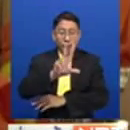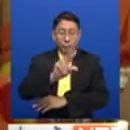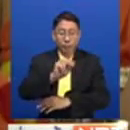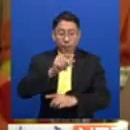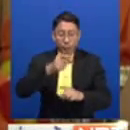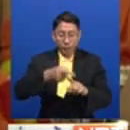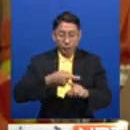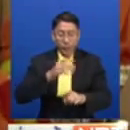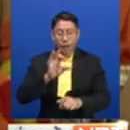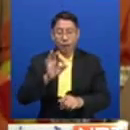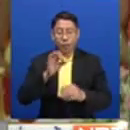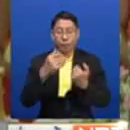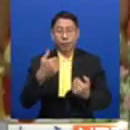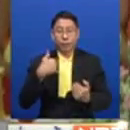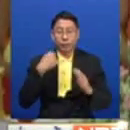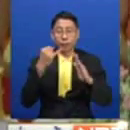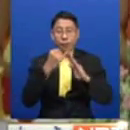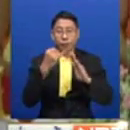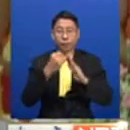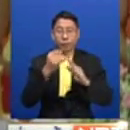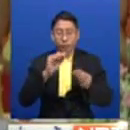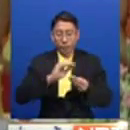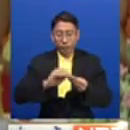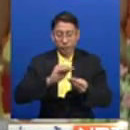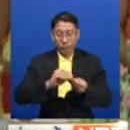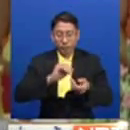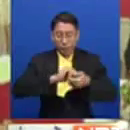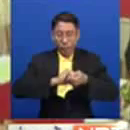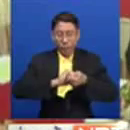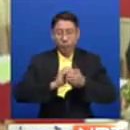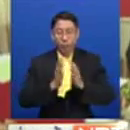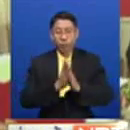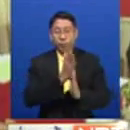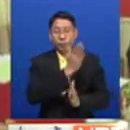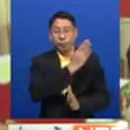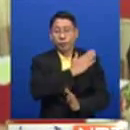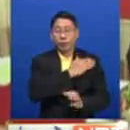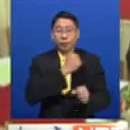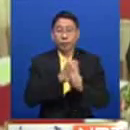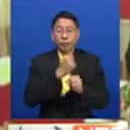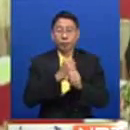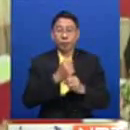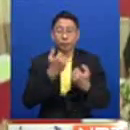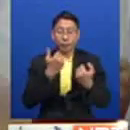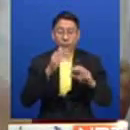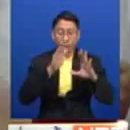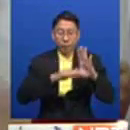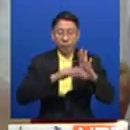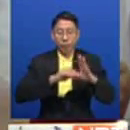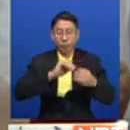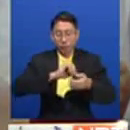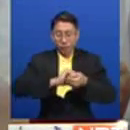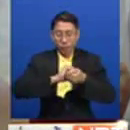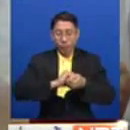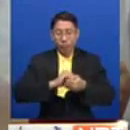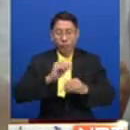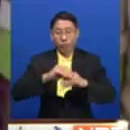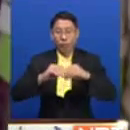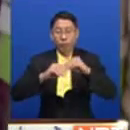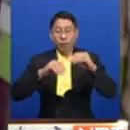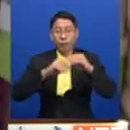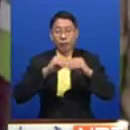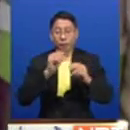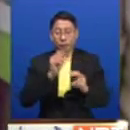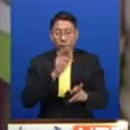กันยายนนี้จังหวัดจะร่วมกับคณะสงฆ์เร่งดำเนินการให้มีผู้สมัครร่วมกับโครงการหมู่บ้านรักษา